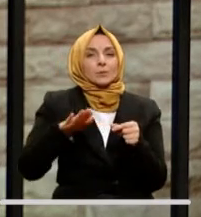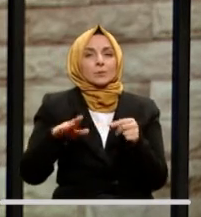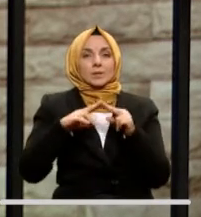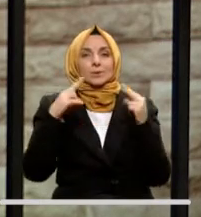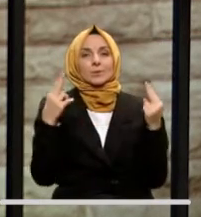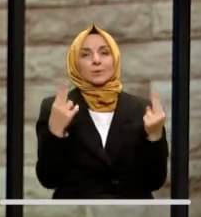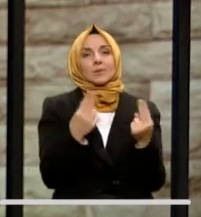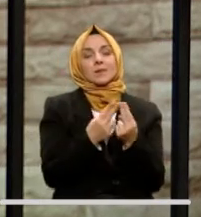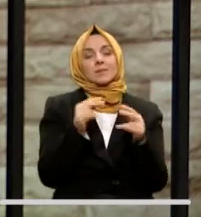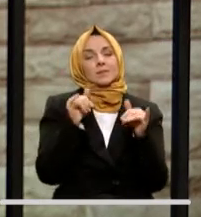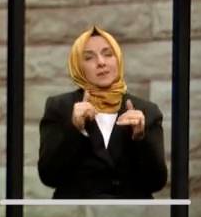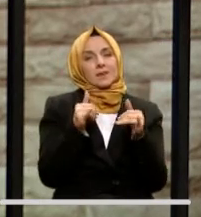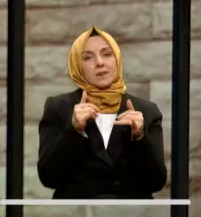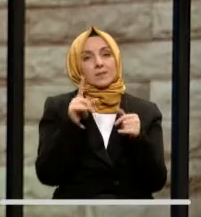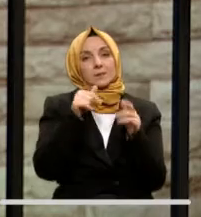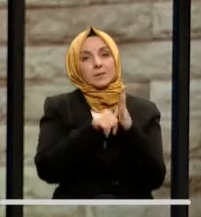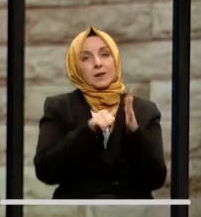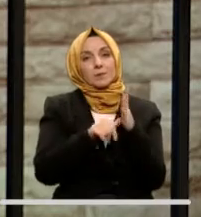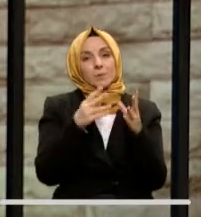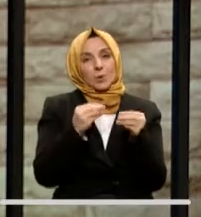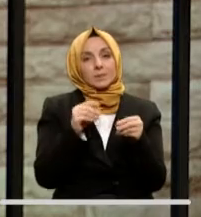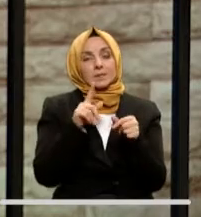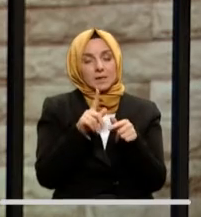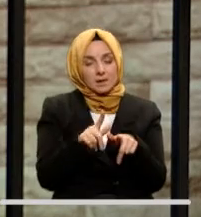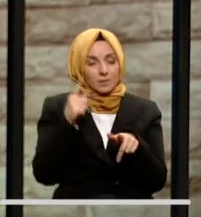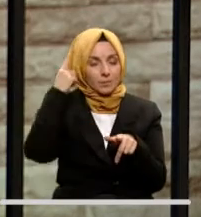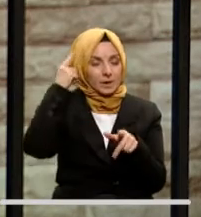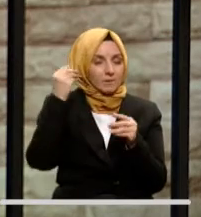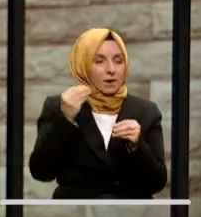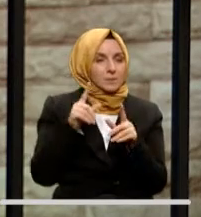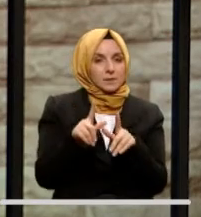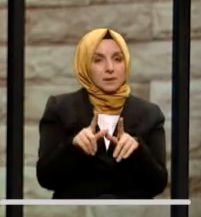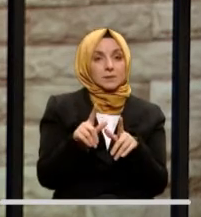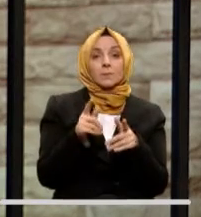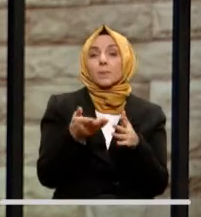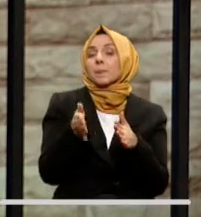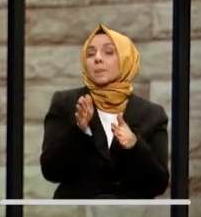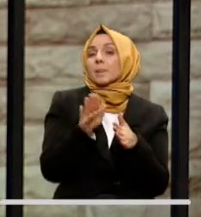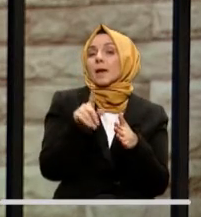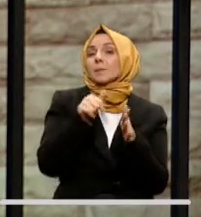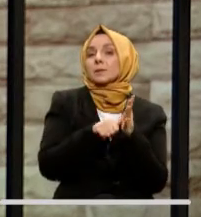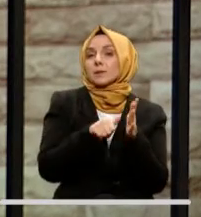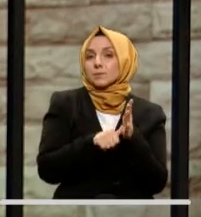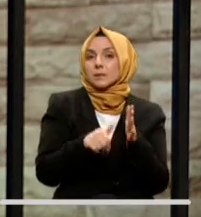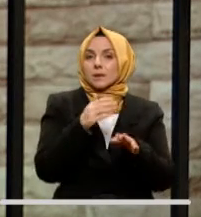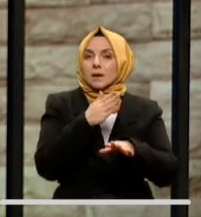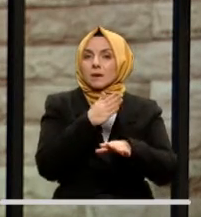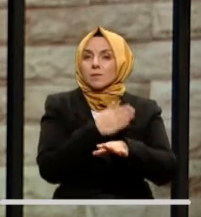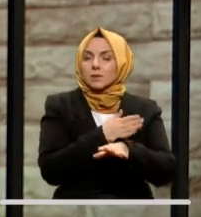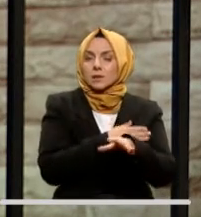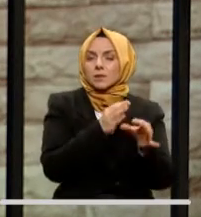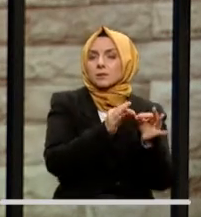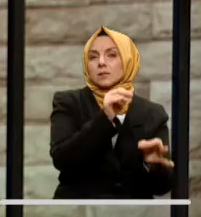edebilecek bir takviminiz olacak ve özellikle diğer takvimde de vatandaşımızın genel kabul görür şeyleri ifade